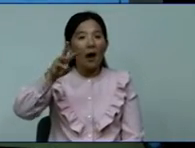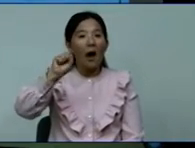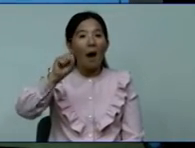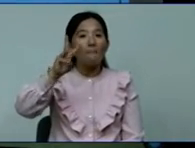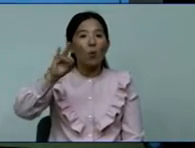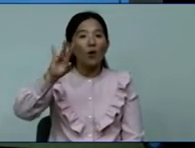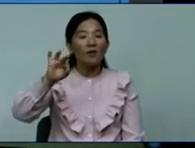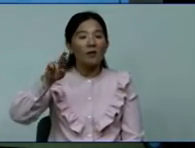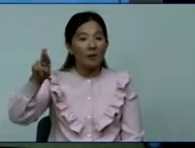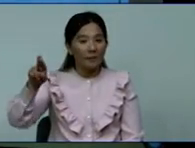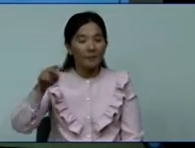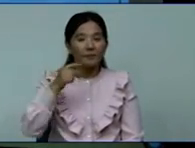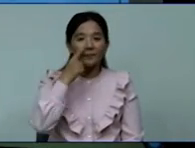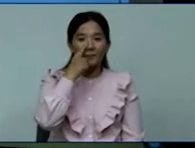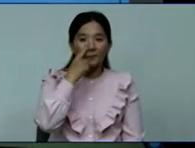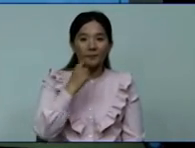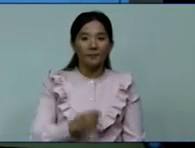раствор соли хлорида аммония.